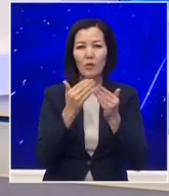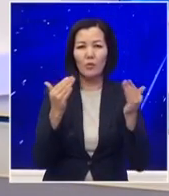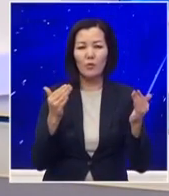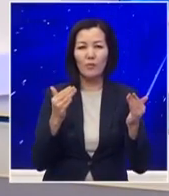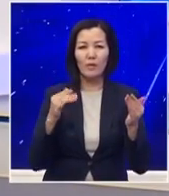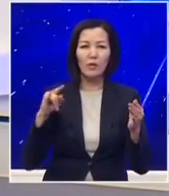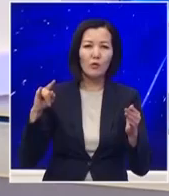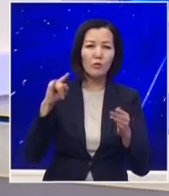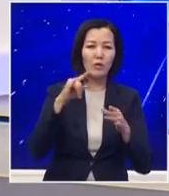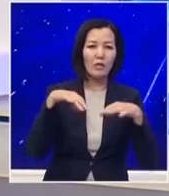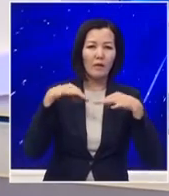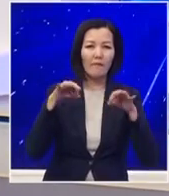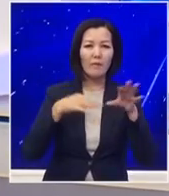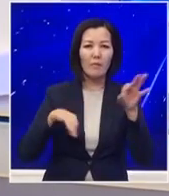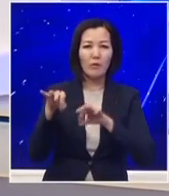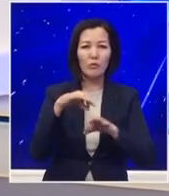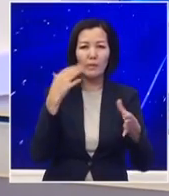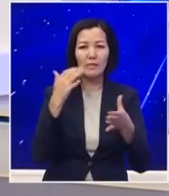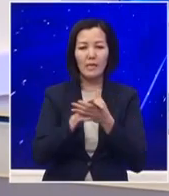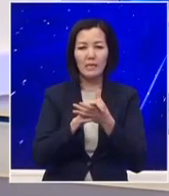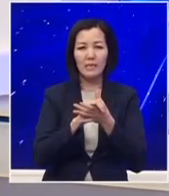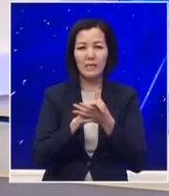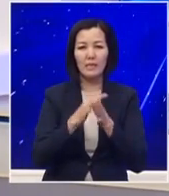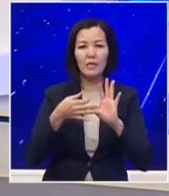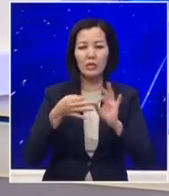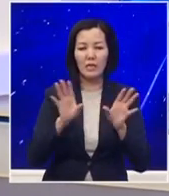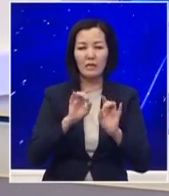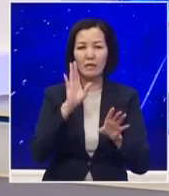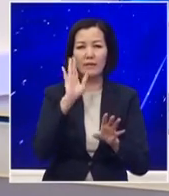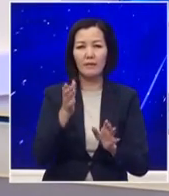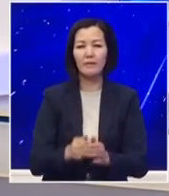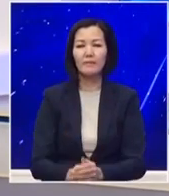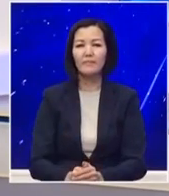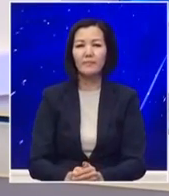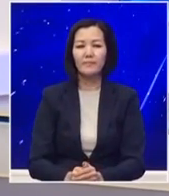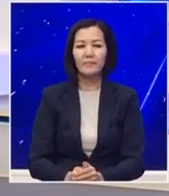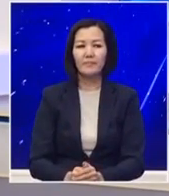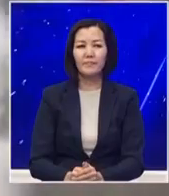ұшатын автомобиль жобасы таныстырылды. Осы жаңалықтарды жаһан топтамасынан көріңіздер.